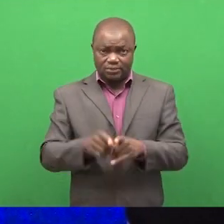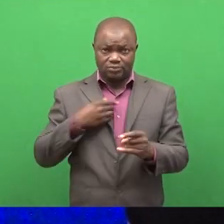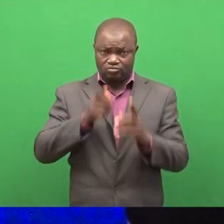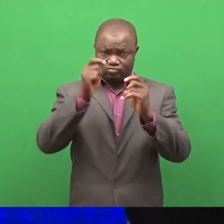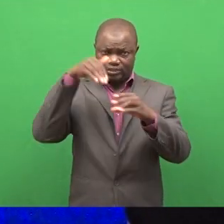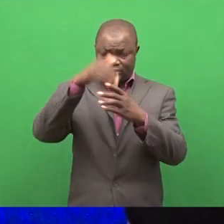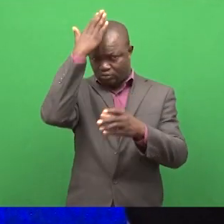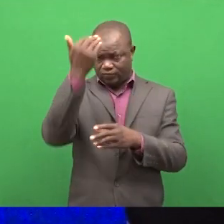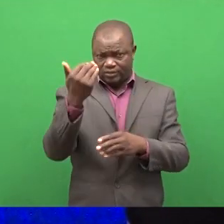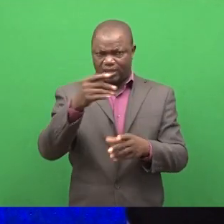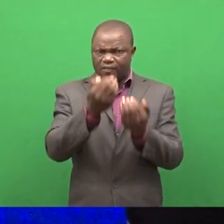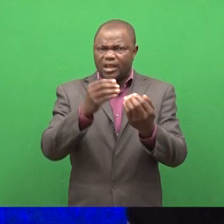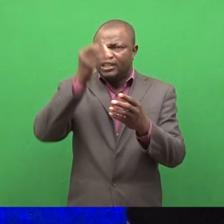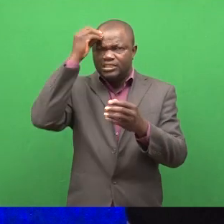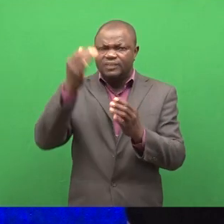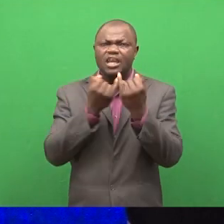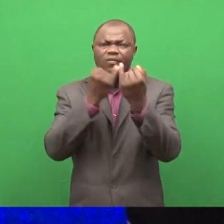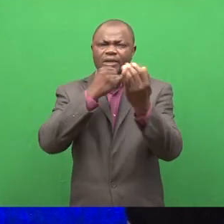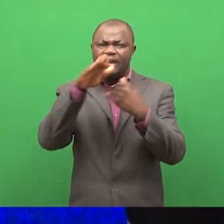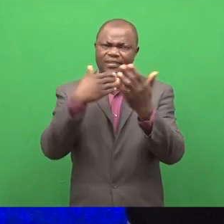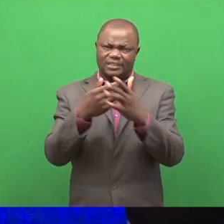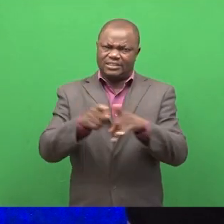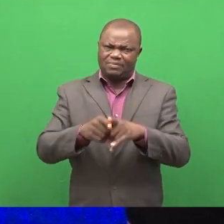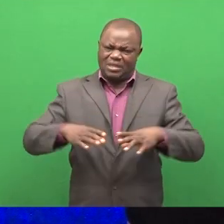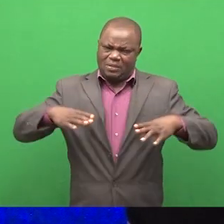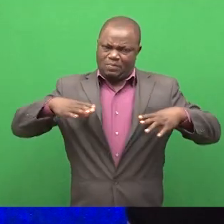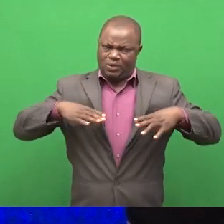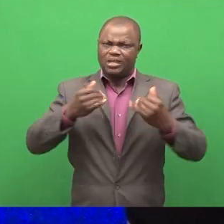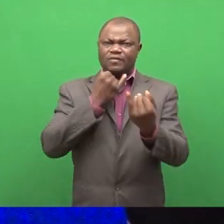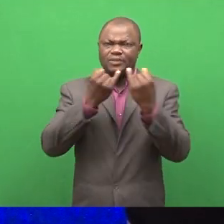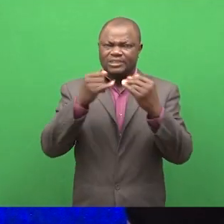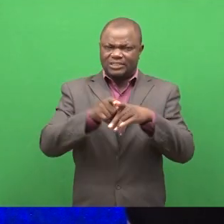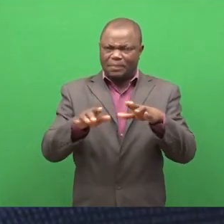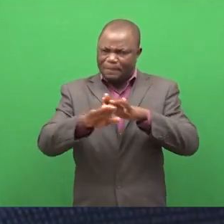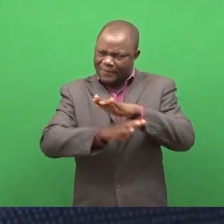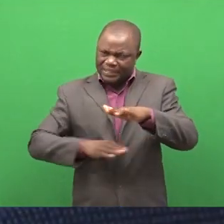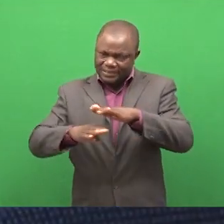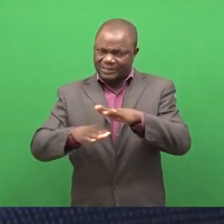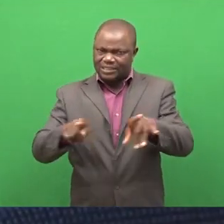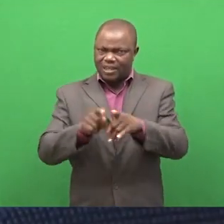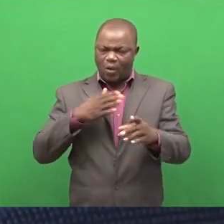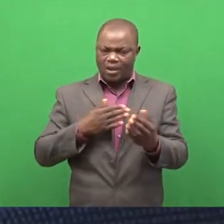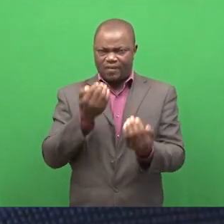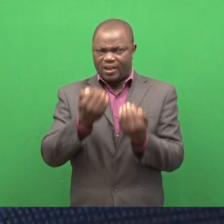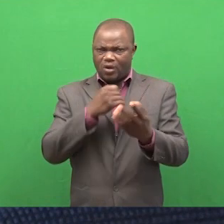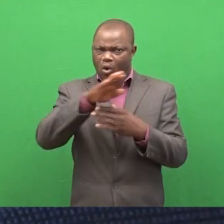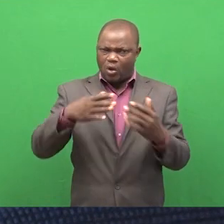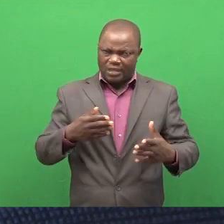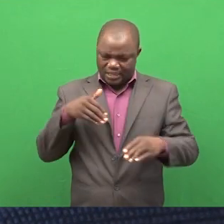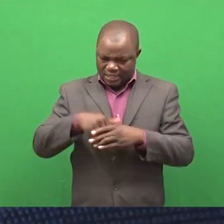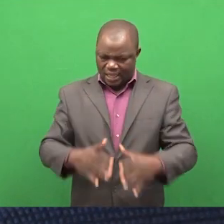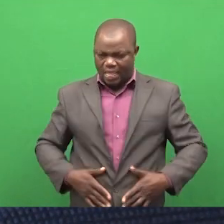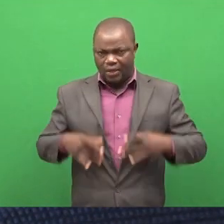tiri kumayunivhesiti vanenge vasingambozivi information imwe yatingati iri basic yepasi pasi inoenderana nehutano